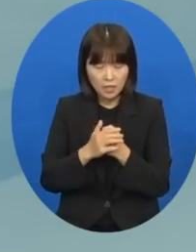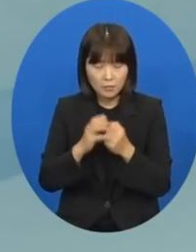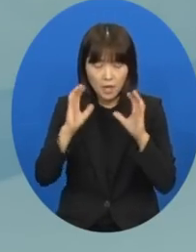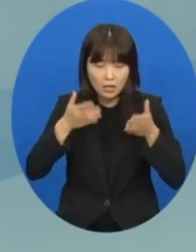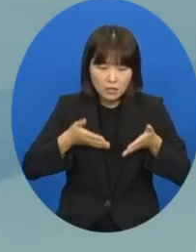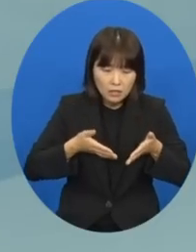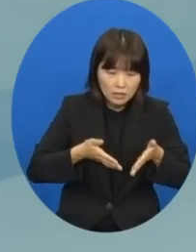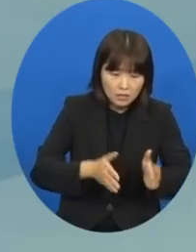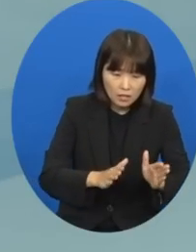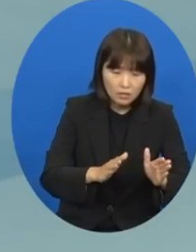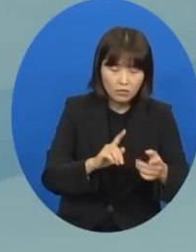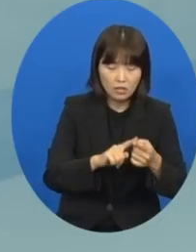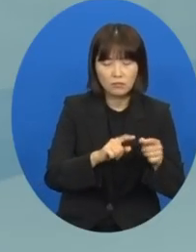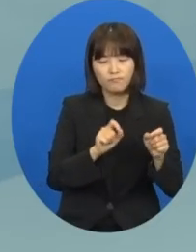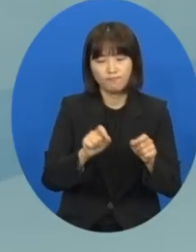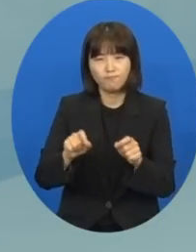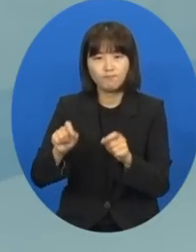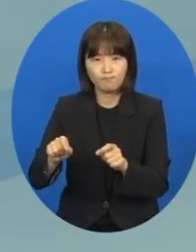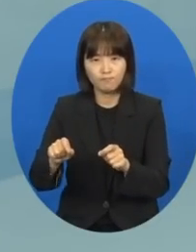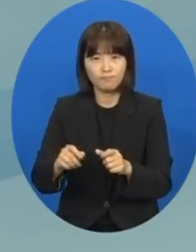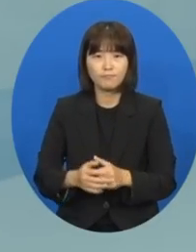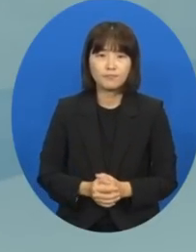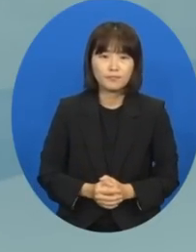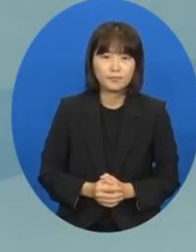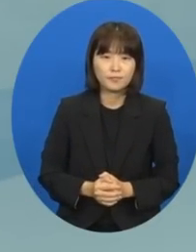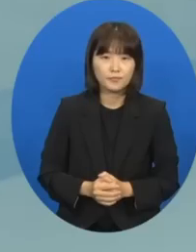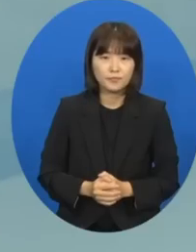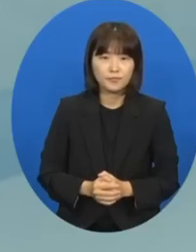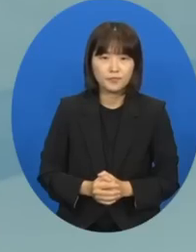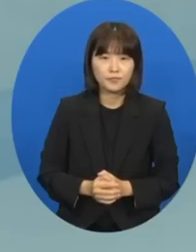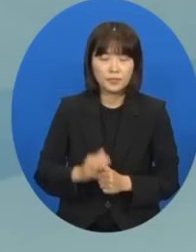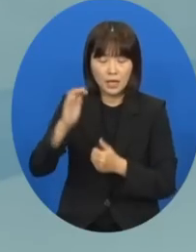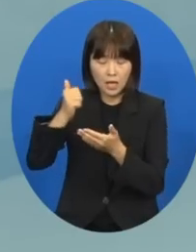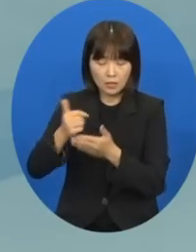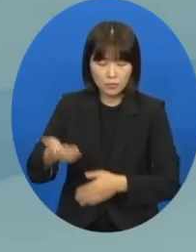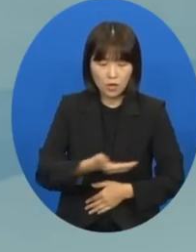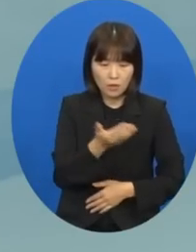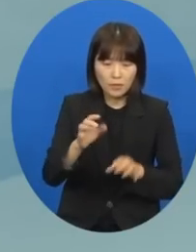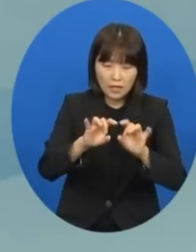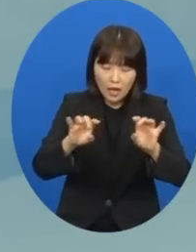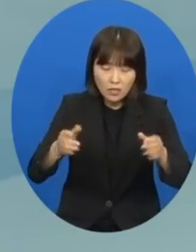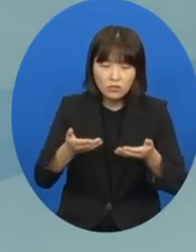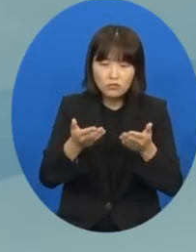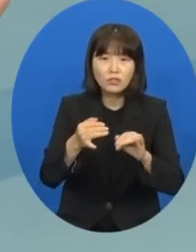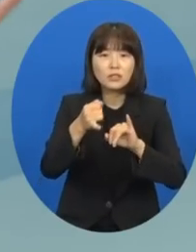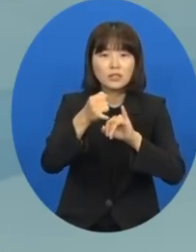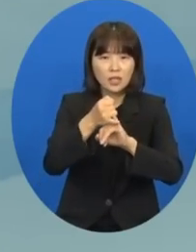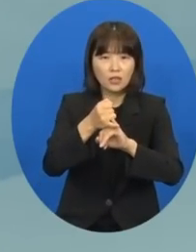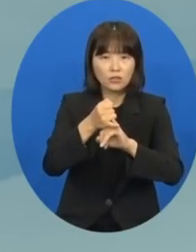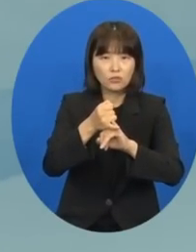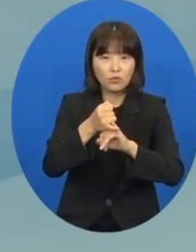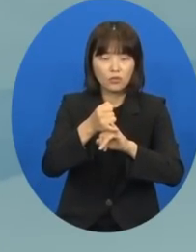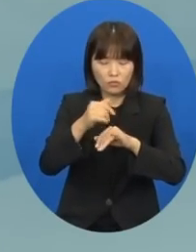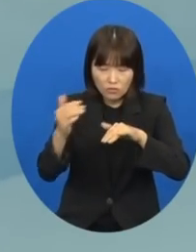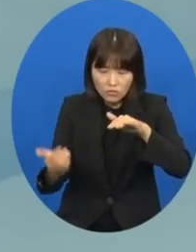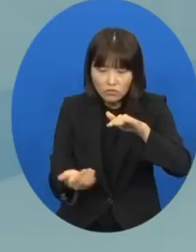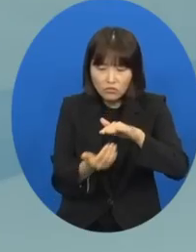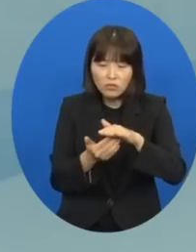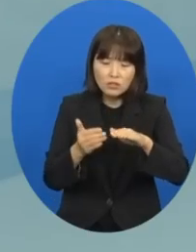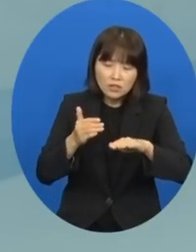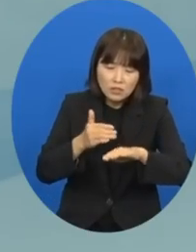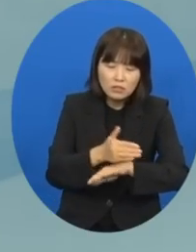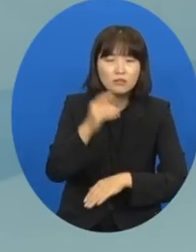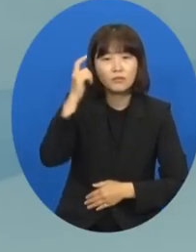이거죠. 그렇지 않고서야 하나님이 여러분 각자에게 주신 약속이 왜 이리 더딘 걸까요?